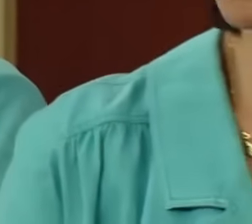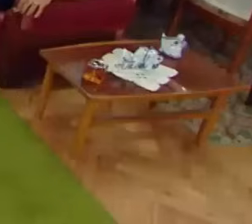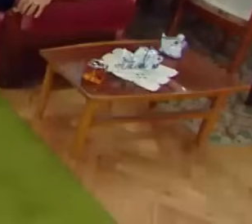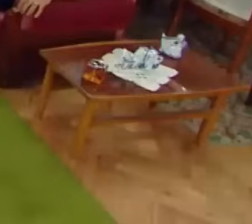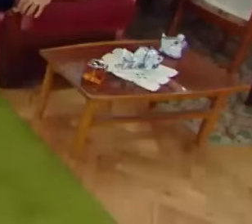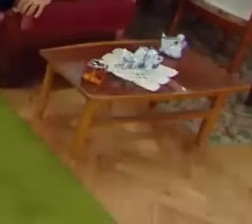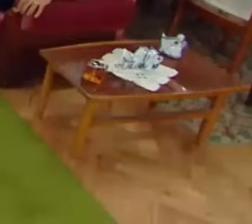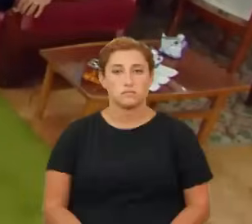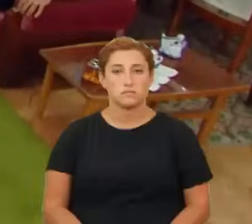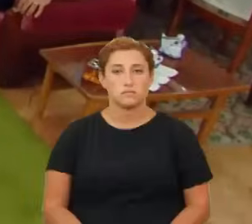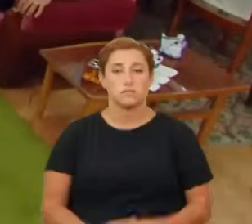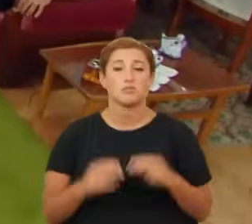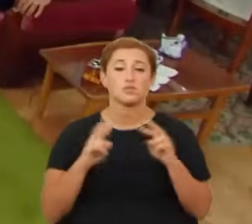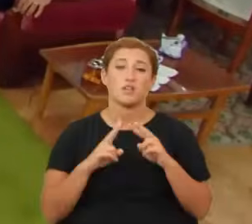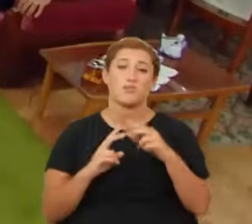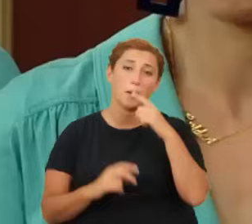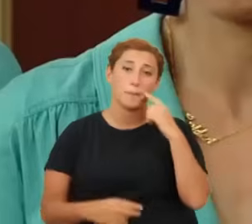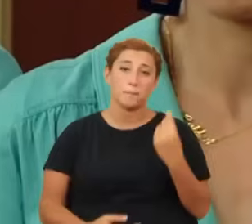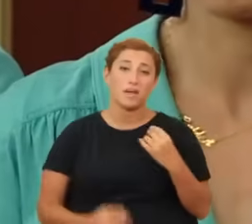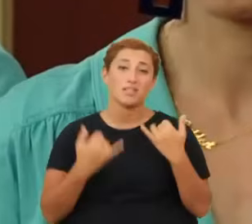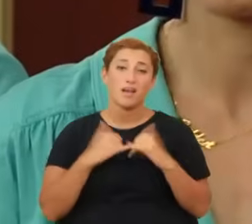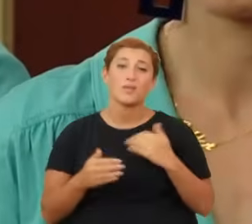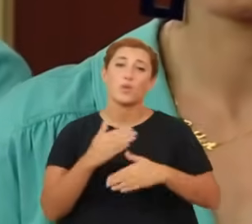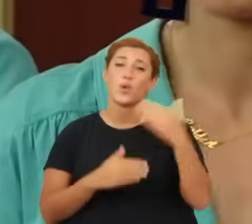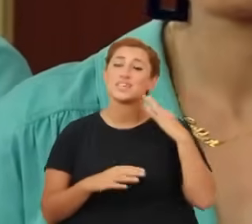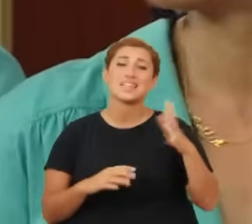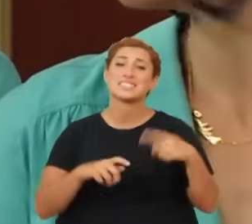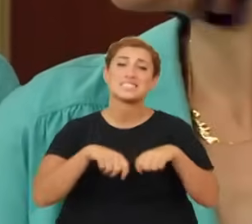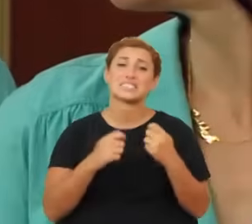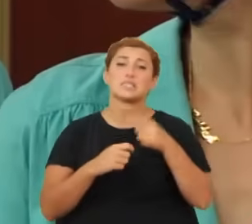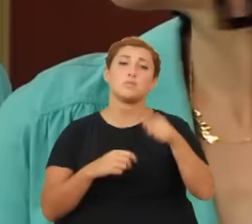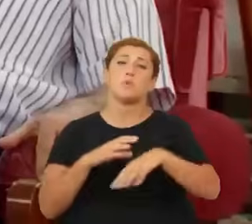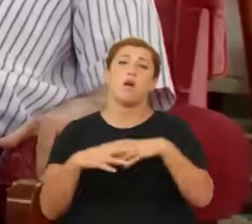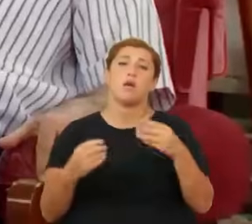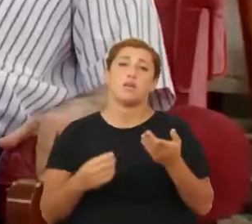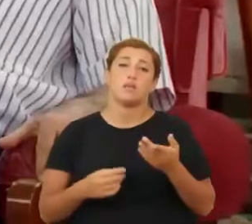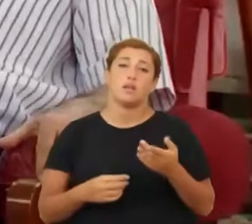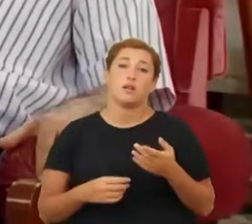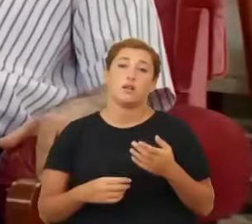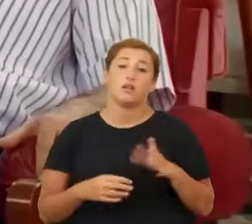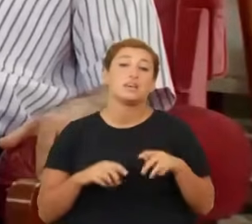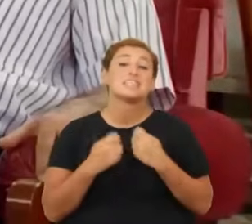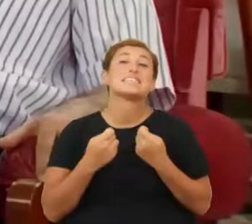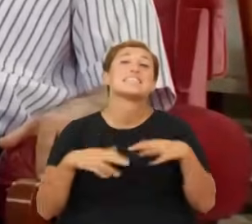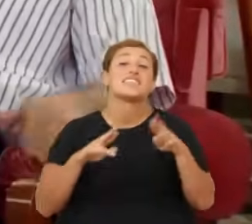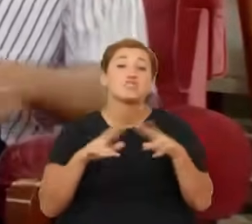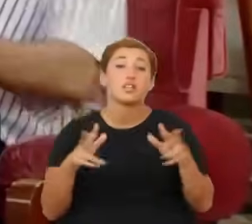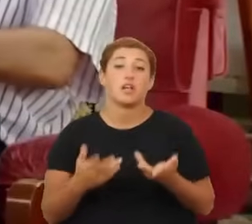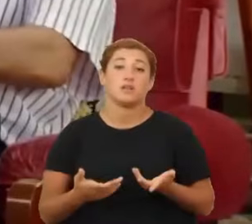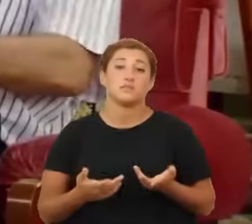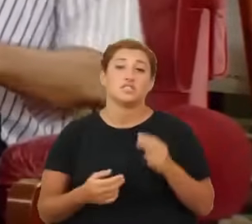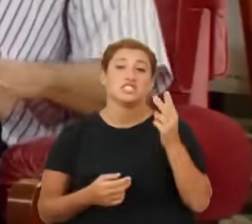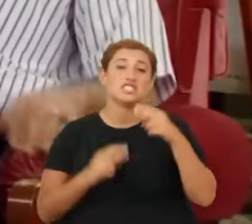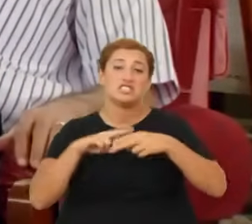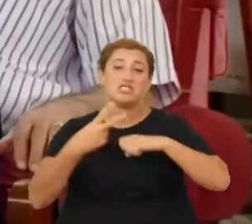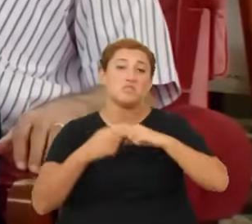memnuniyetsizce alçılı bacağı seyrediyor. Muzaffer Bey, tatil önce nasıl kırdınız bu ayağı? Kırık değil Necdaç, çatlakmış.